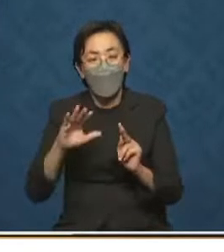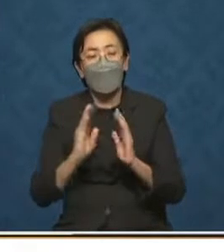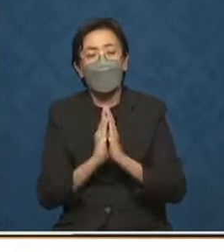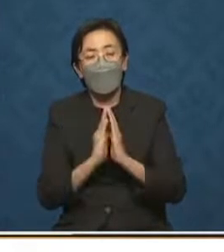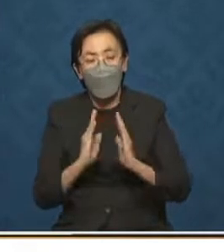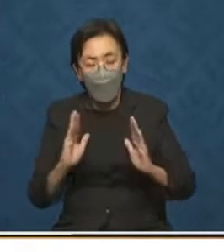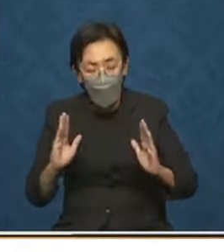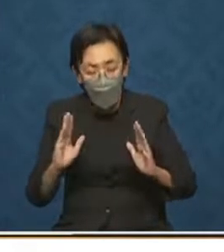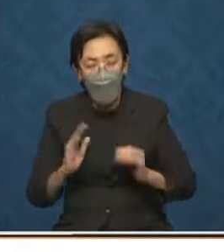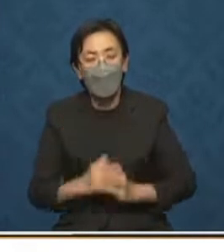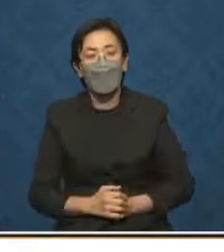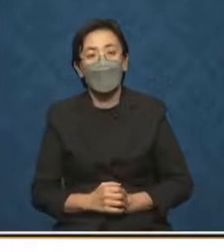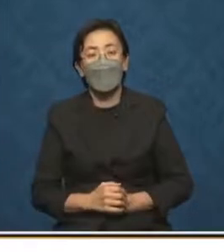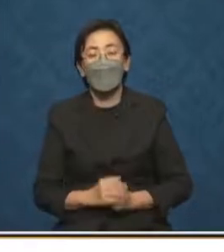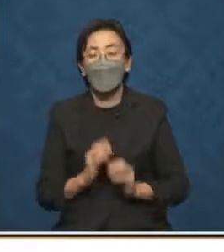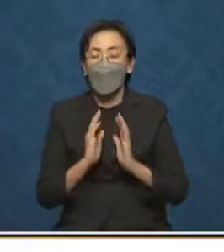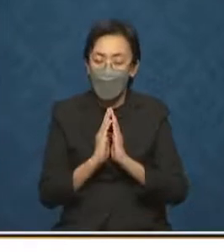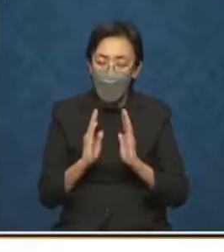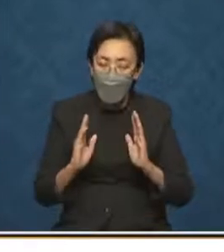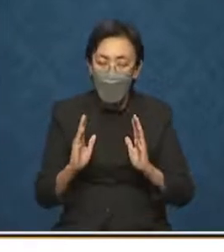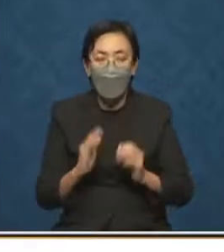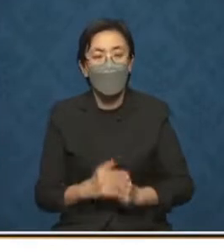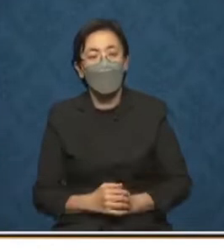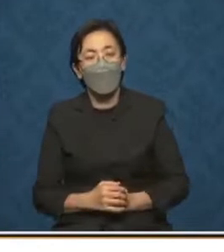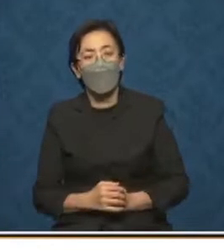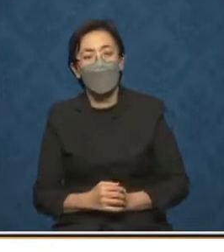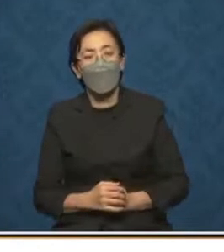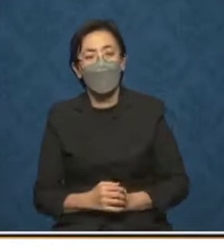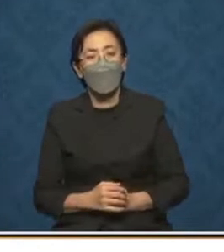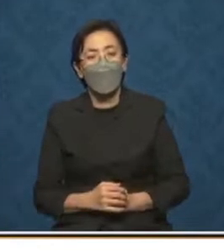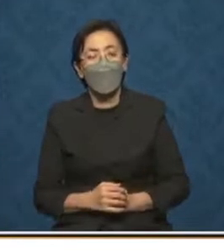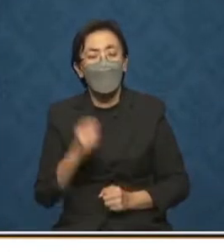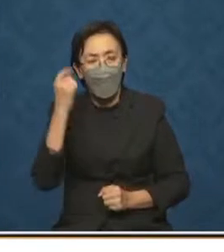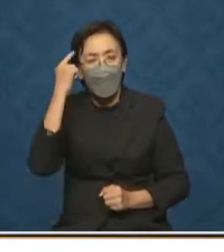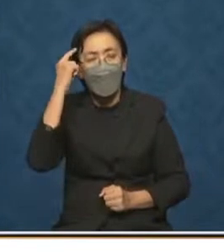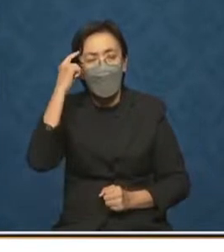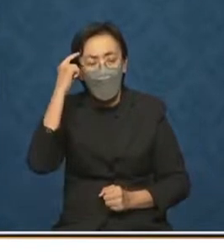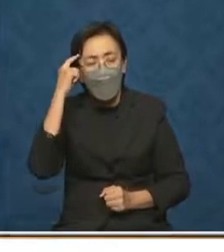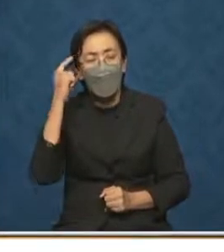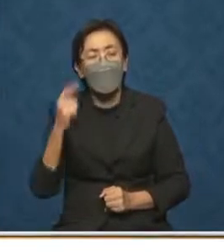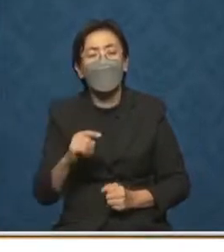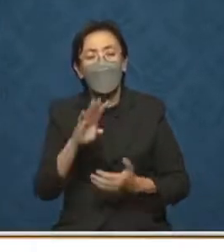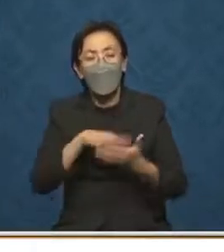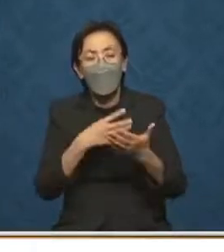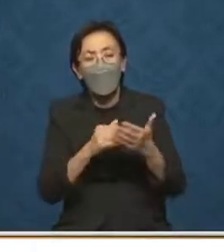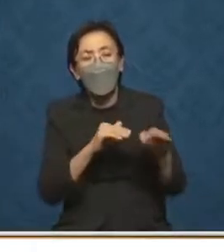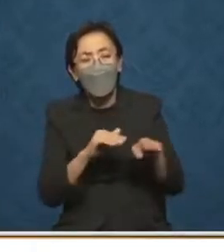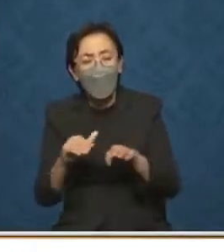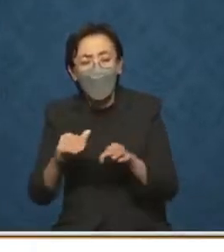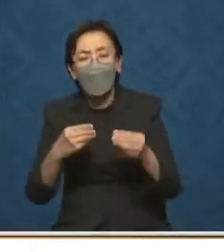ขบคณน españัครัครัขบคุณประเผิมิช่ายมากครับเพาว่าเข้ใจดว่ท่เตรียมตอนเริ่ม Spotify